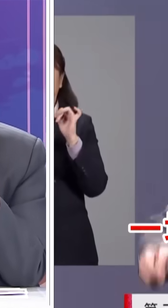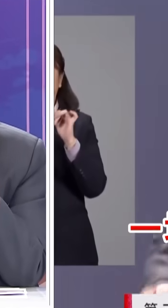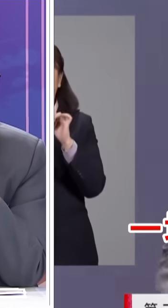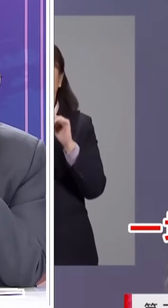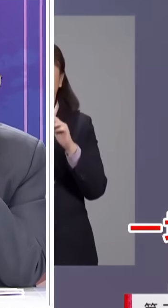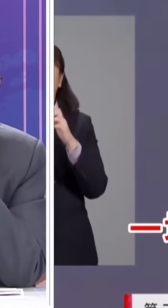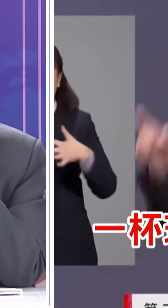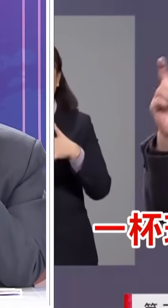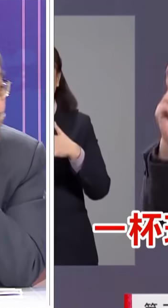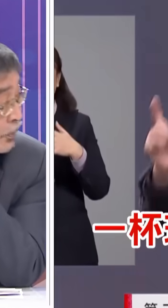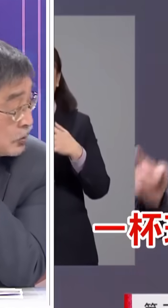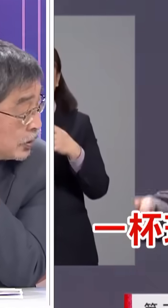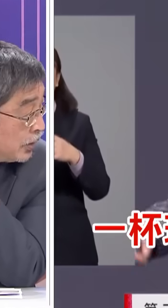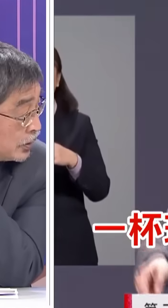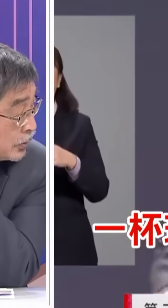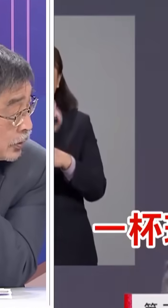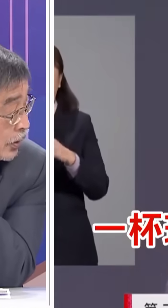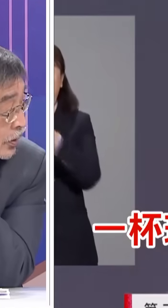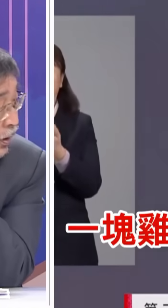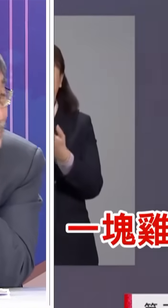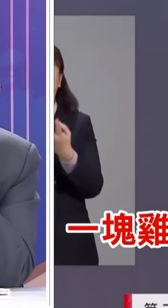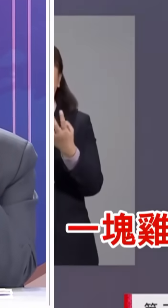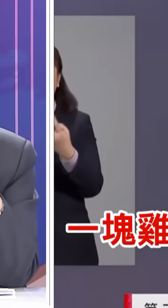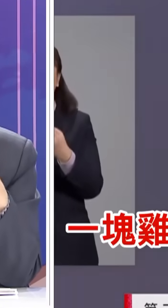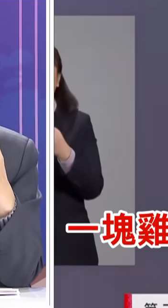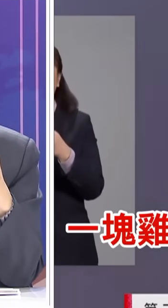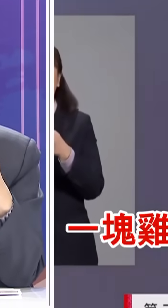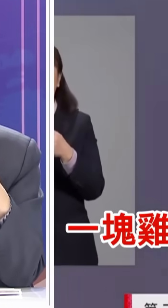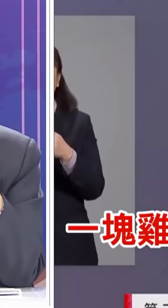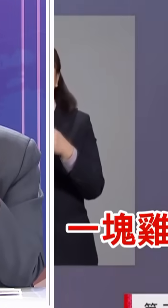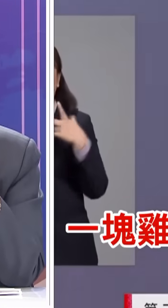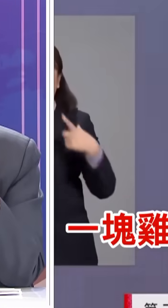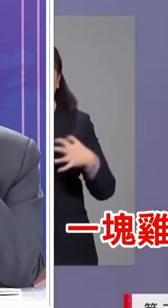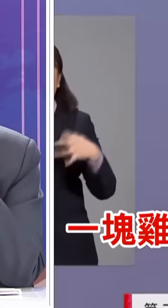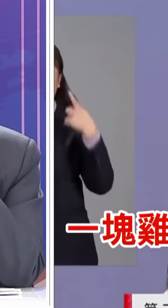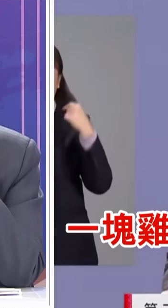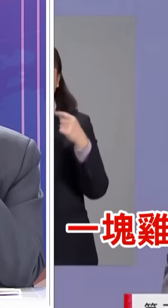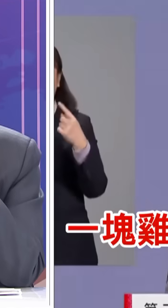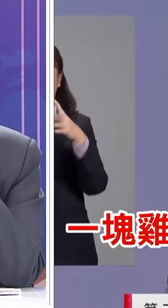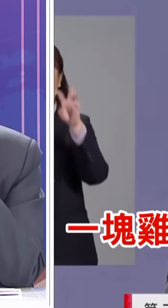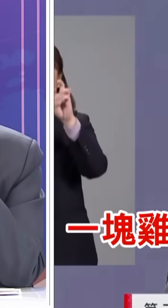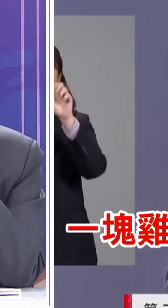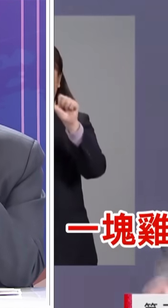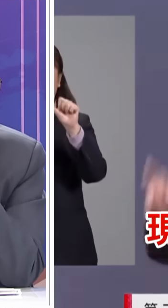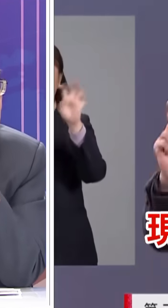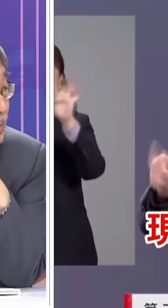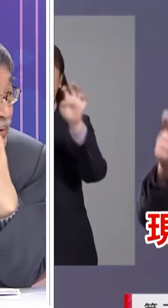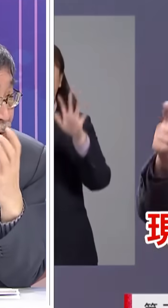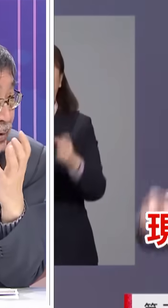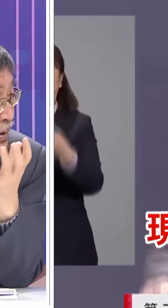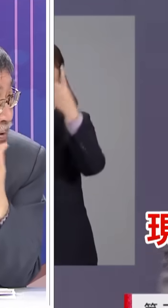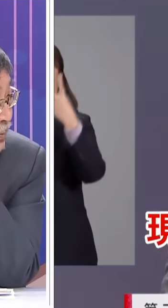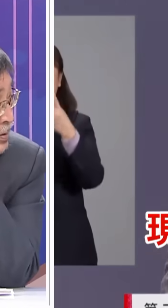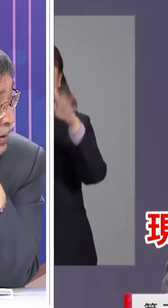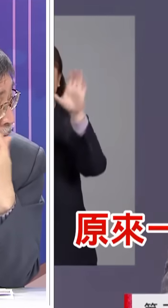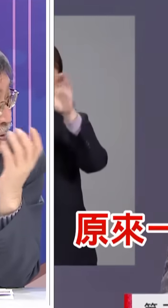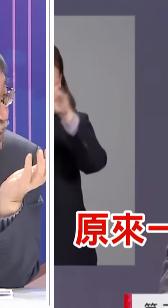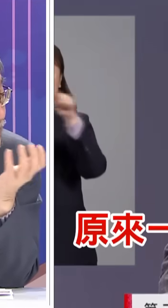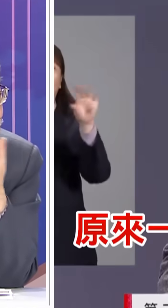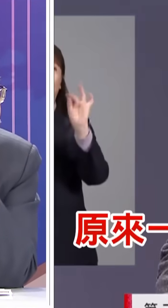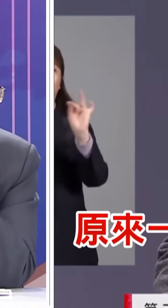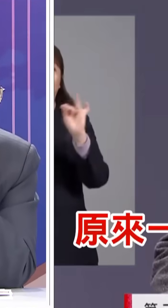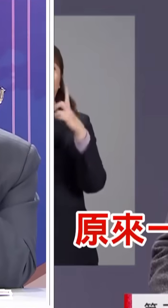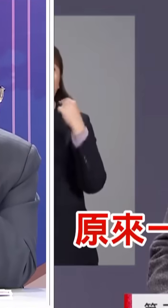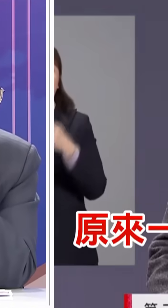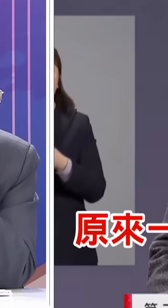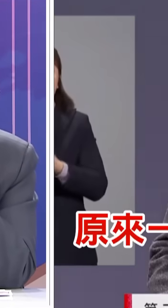了。因为他那次被弃皇保存嘛，对不对？好，虽然他这次不是选总统，但是就是说，可能绿营的这些人，你再怎样讲有